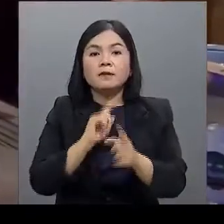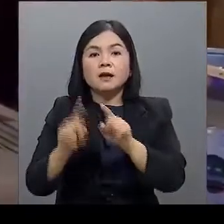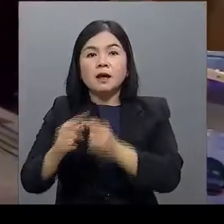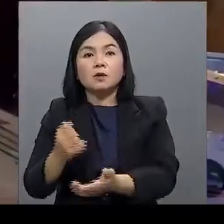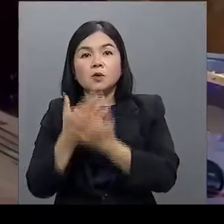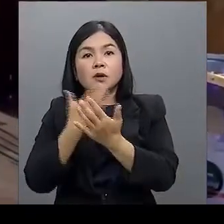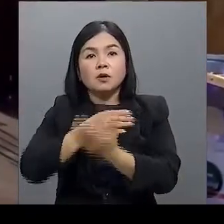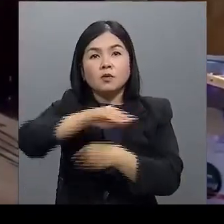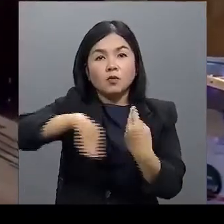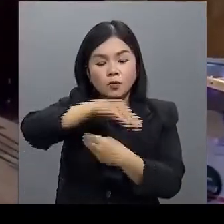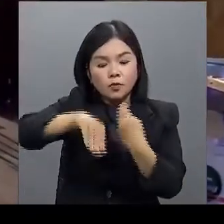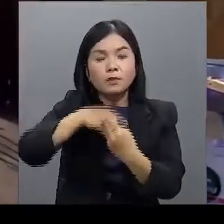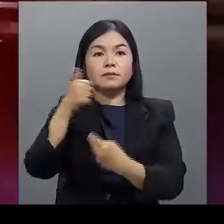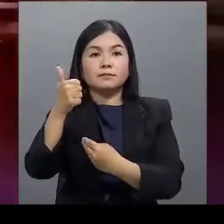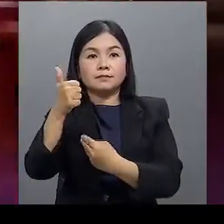เซาอยู่ด้วย